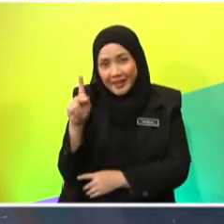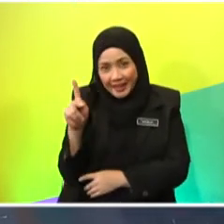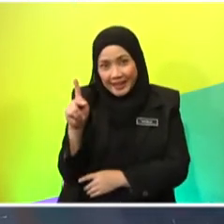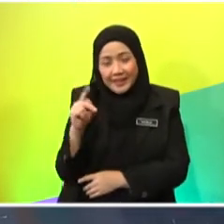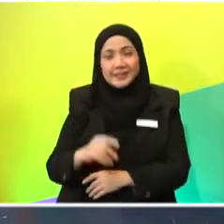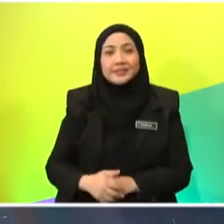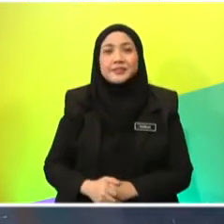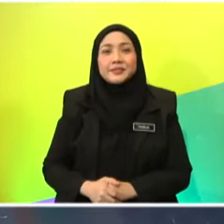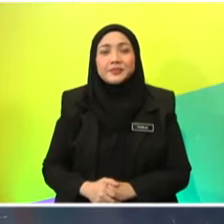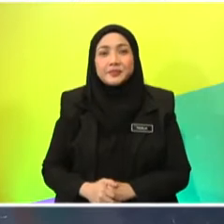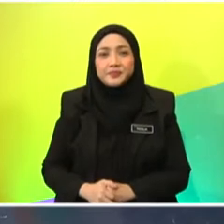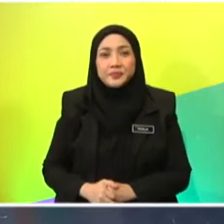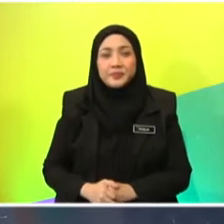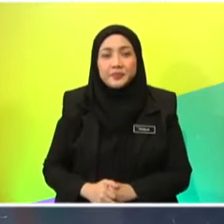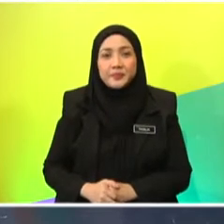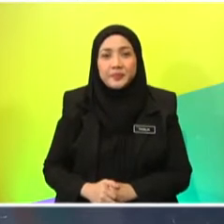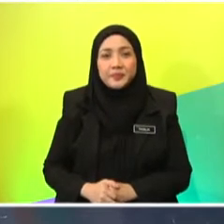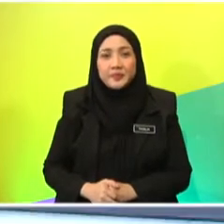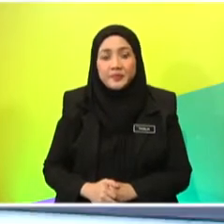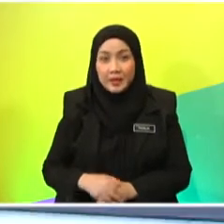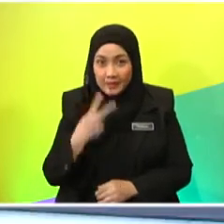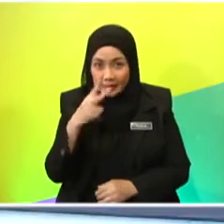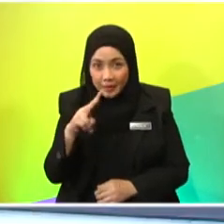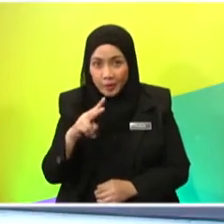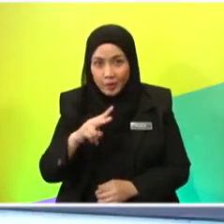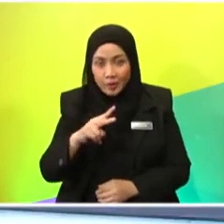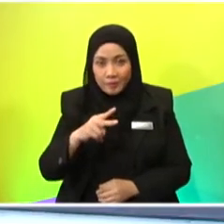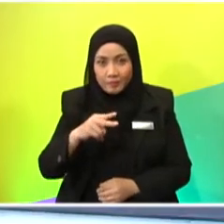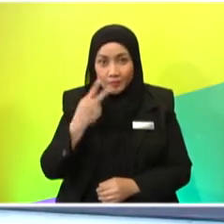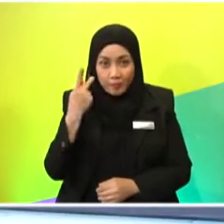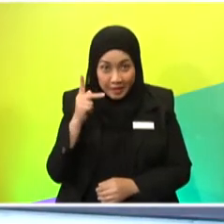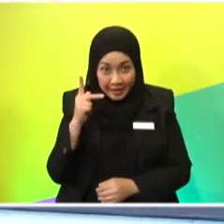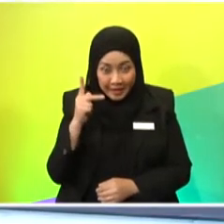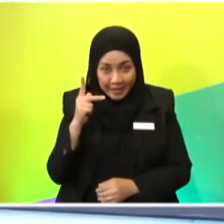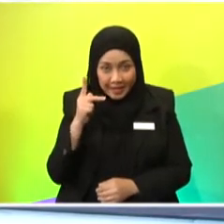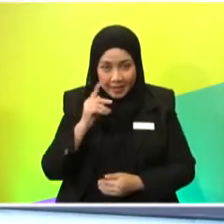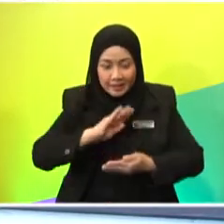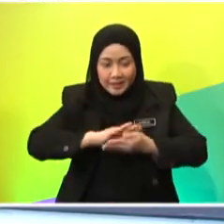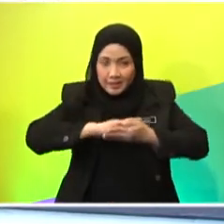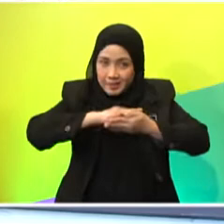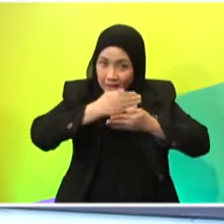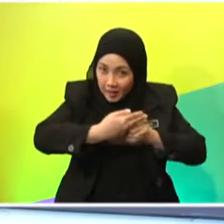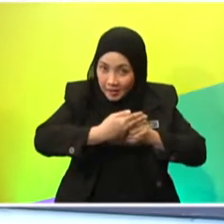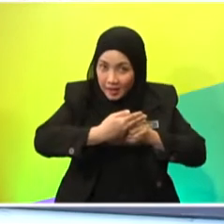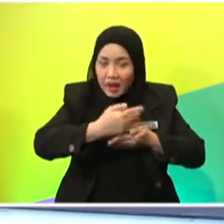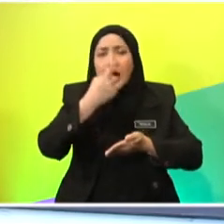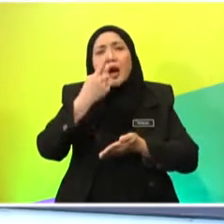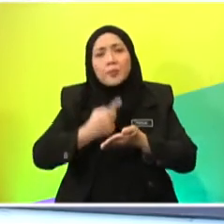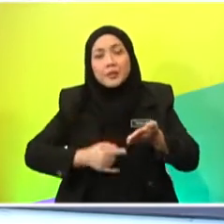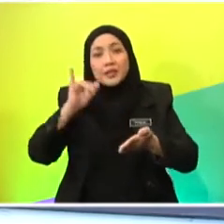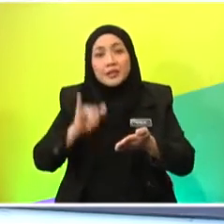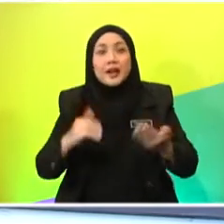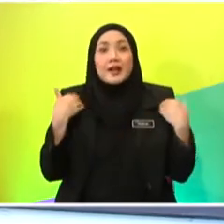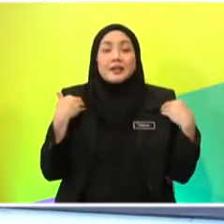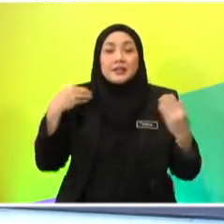Oke baik murid-murid kita berwarna kuning jago nih Boleh kita buka pula yang ada